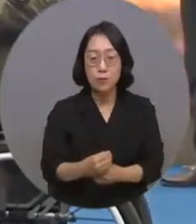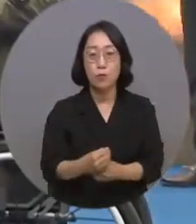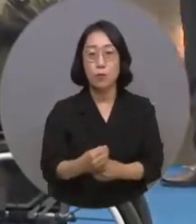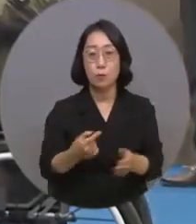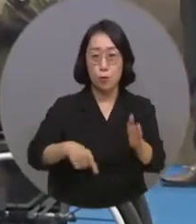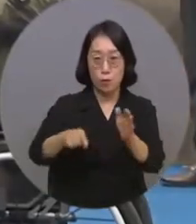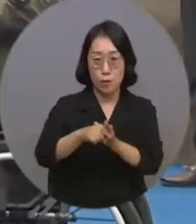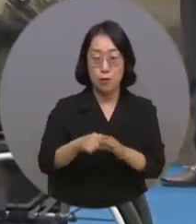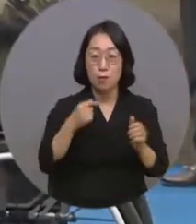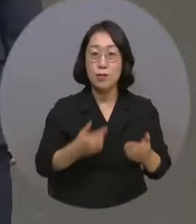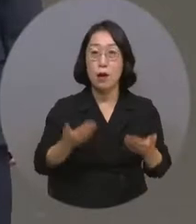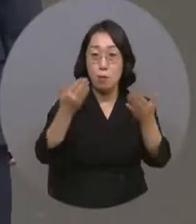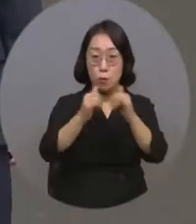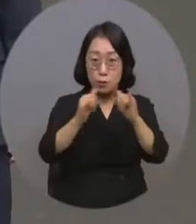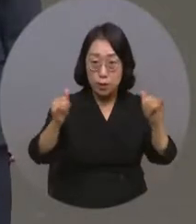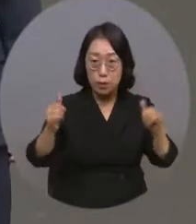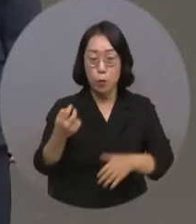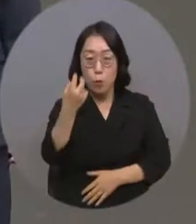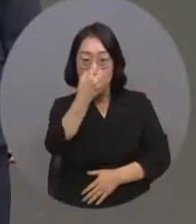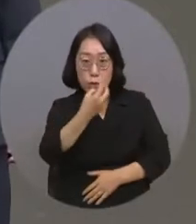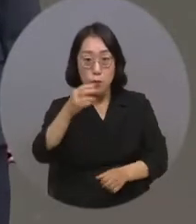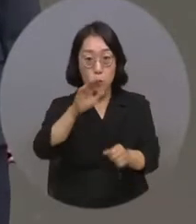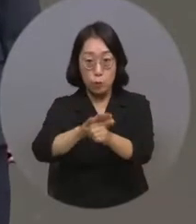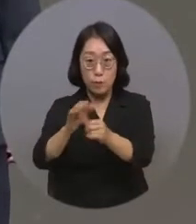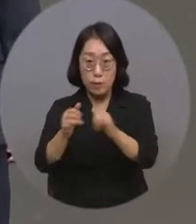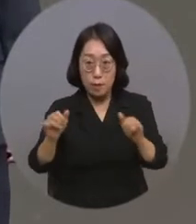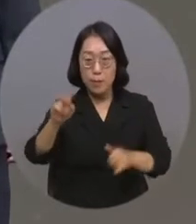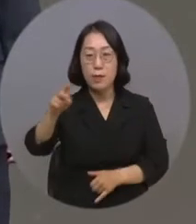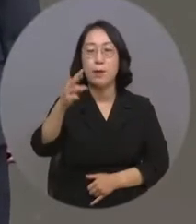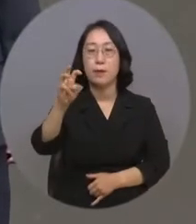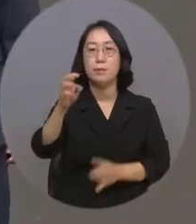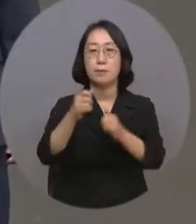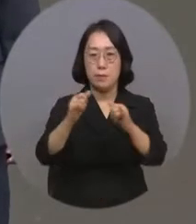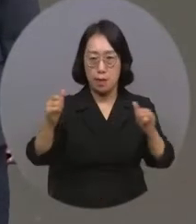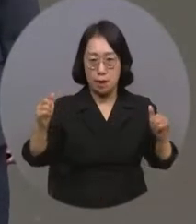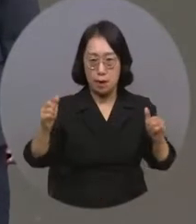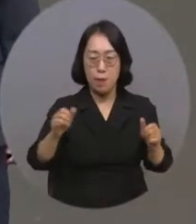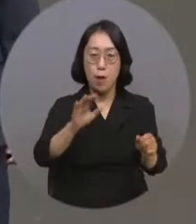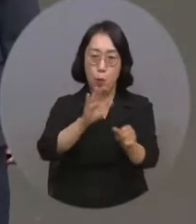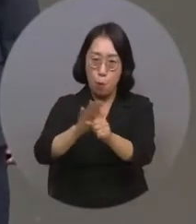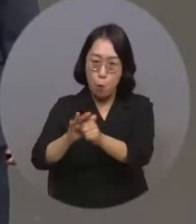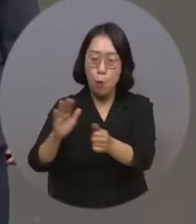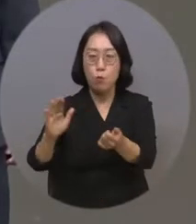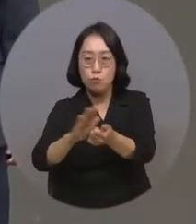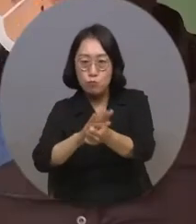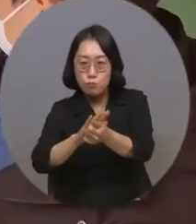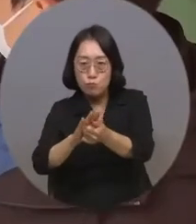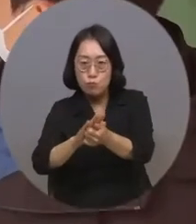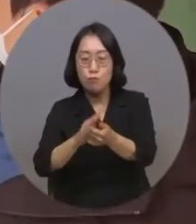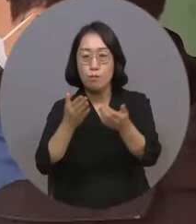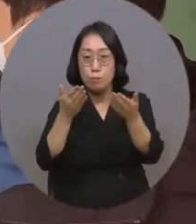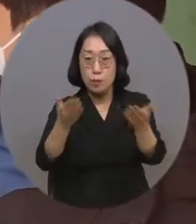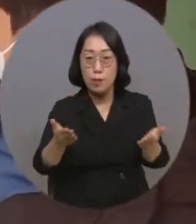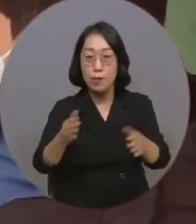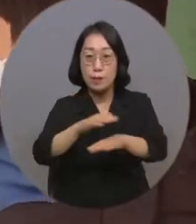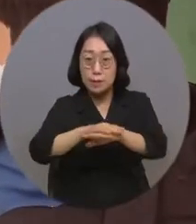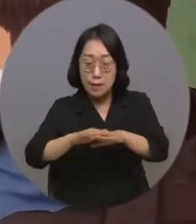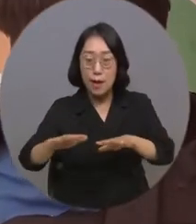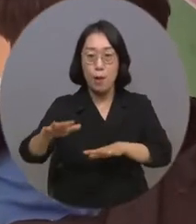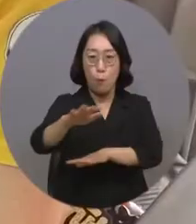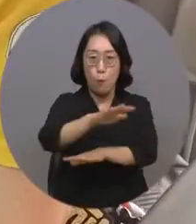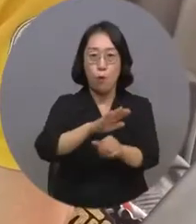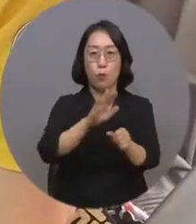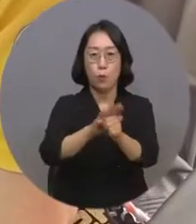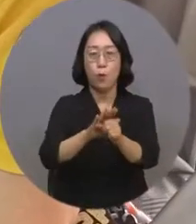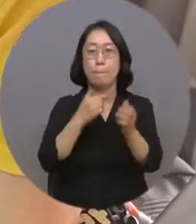위해 자원봉사자와 경기 진행 요원 230여 명이 참가자의 편 지원하고 원활한 대외